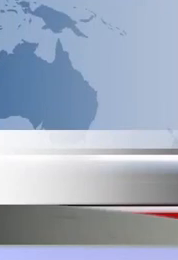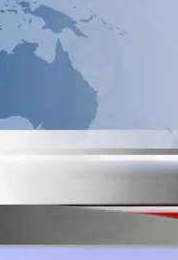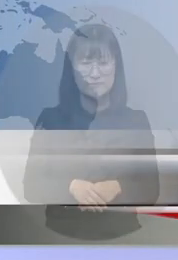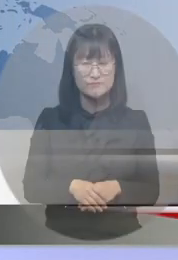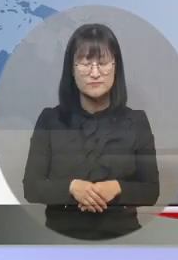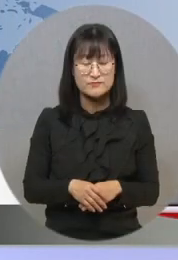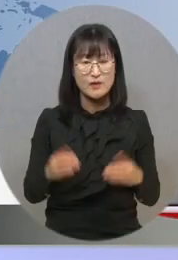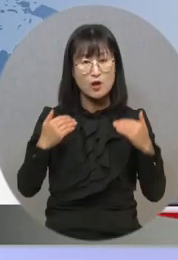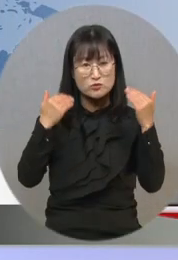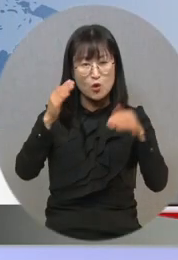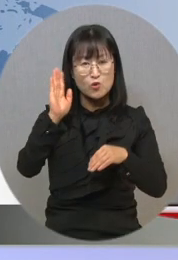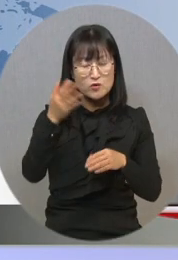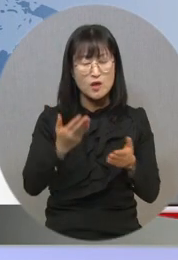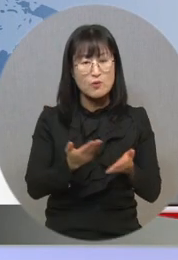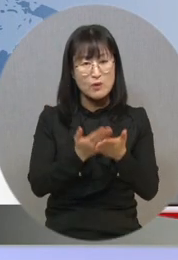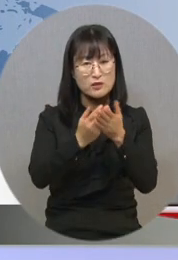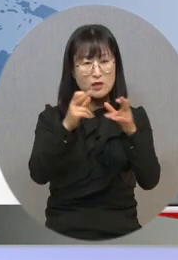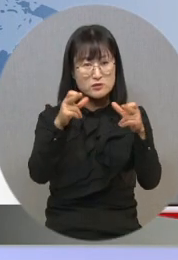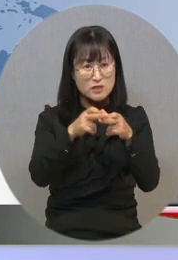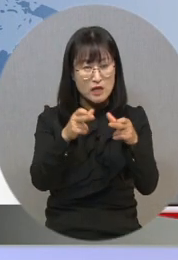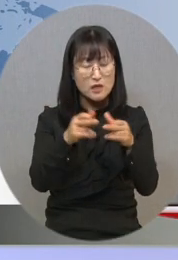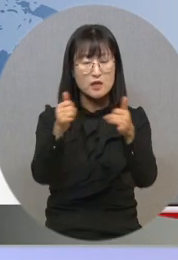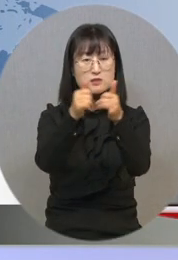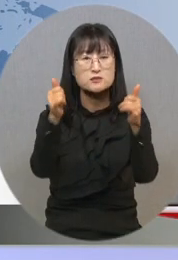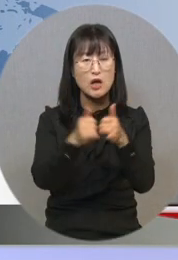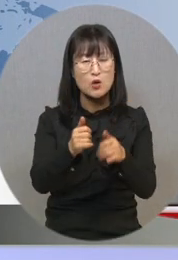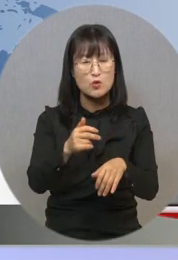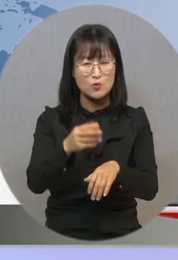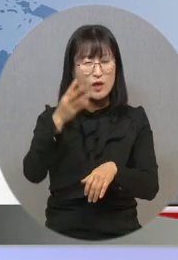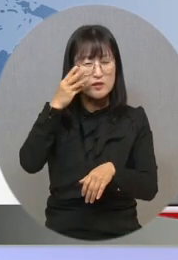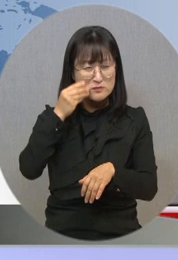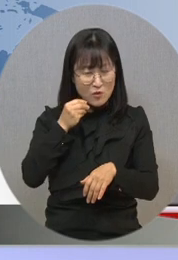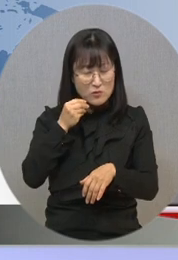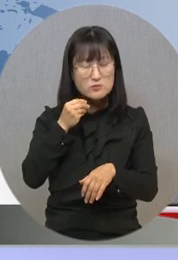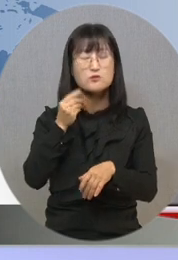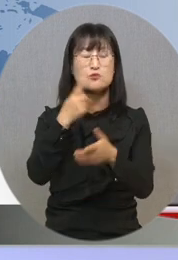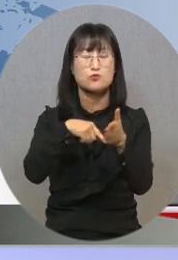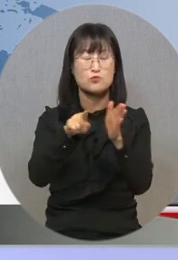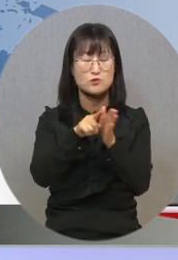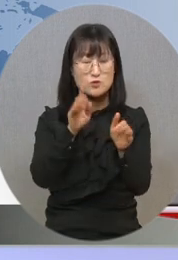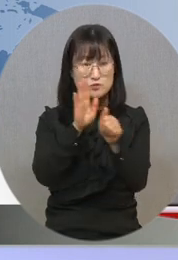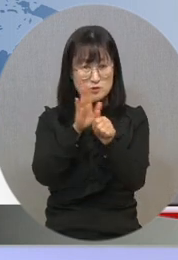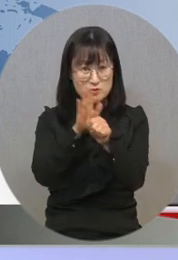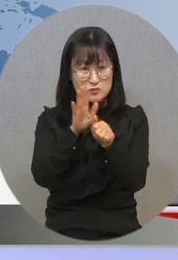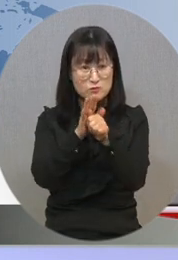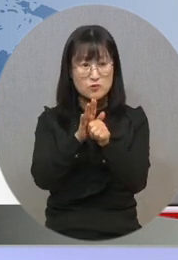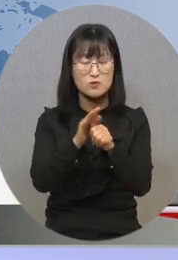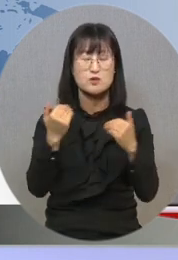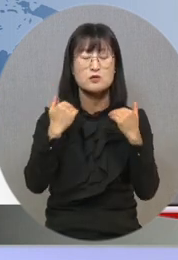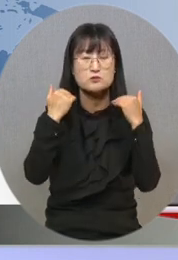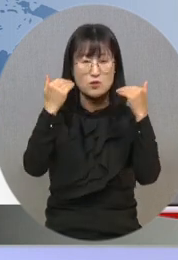성인이 된 발달장애인이 사회에 적응하고 자립할 수 있도록 지원하고 있는